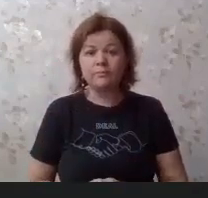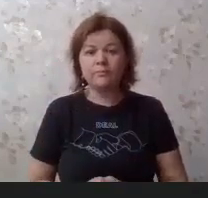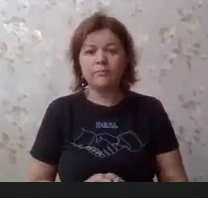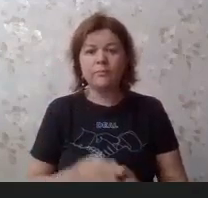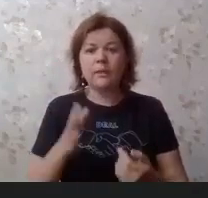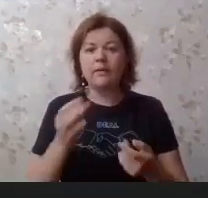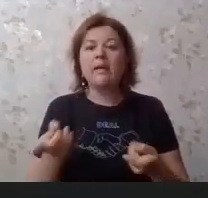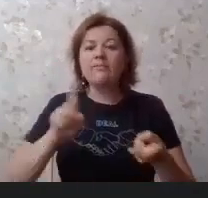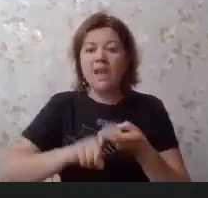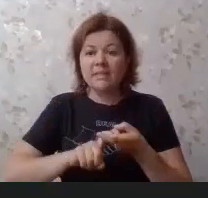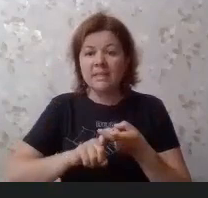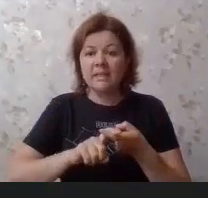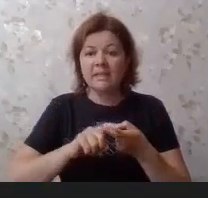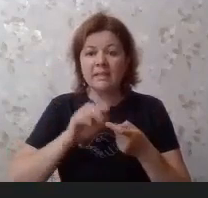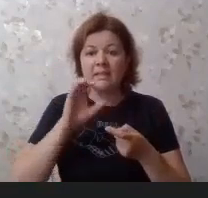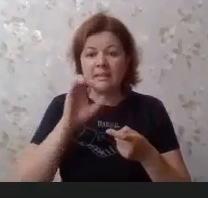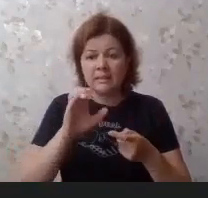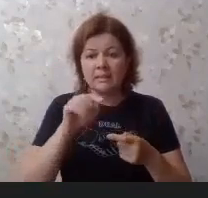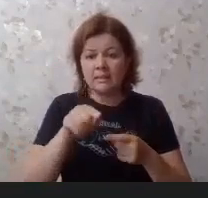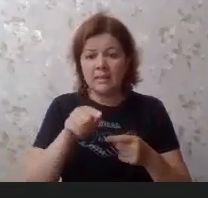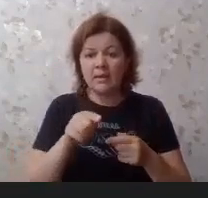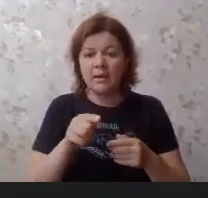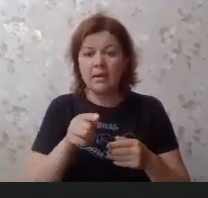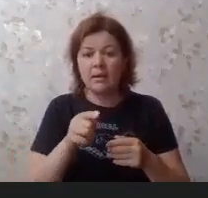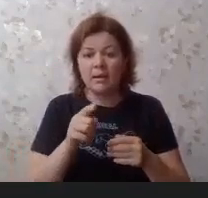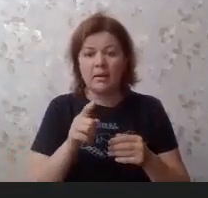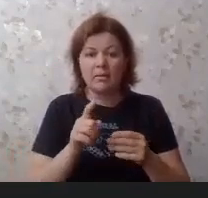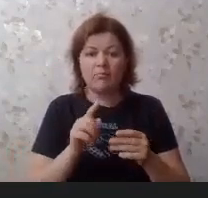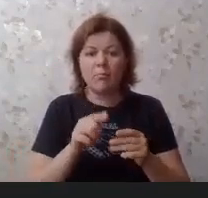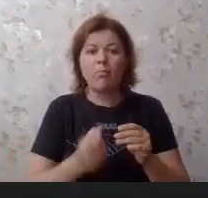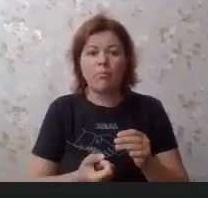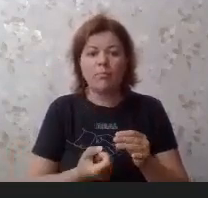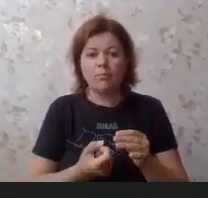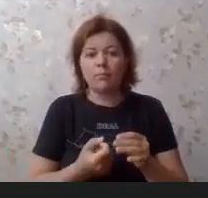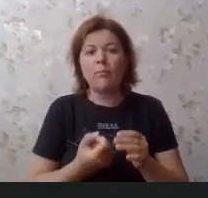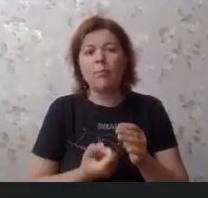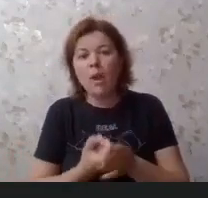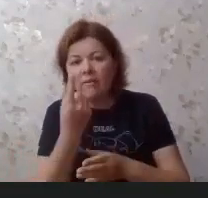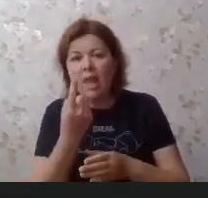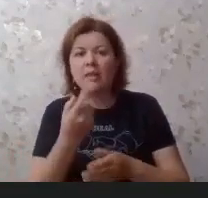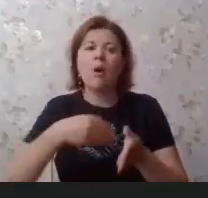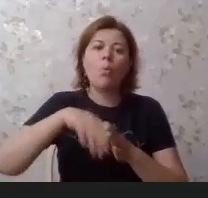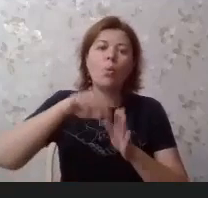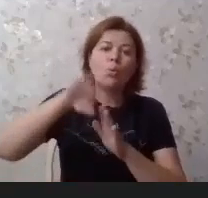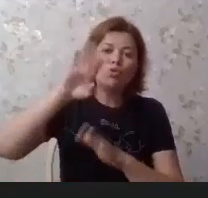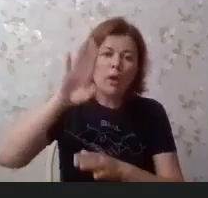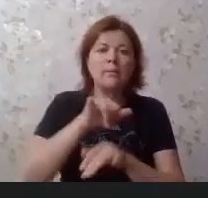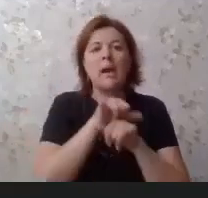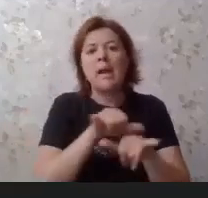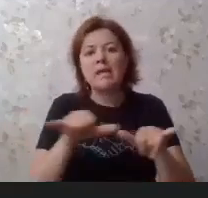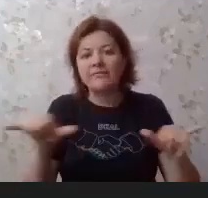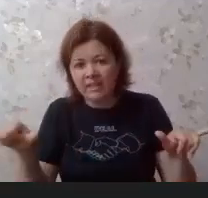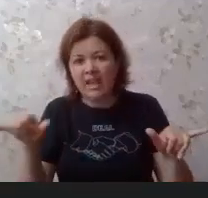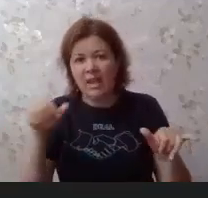В связи с внедрением, да, всей вот этой и улучшением, развитием информационной